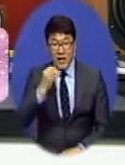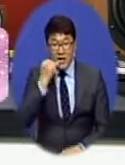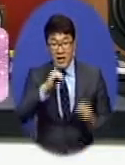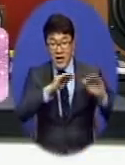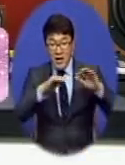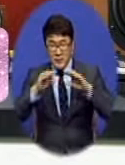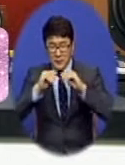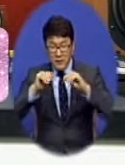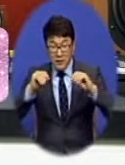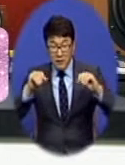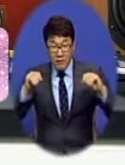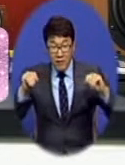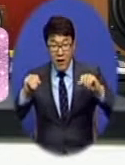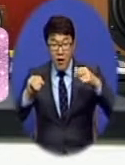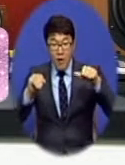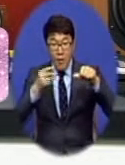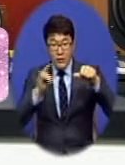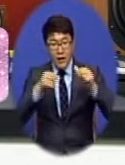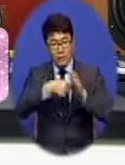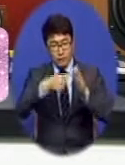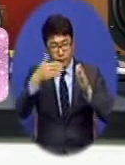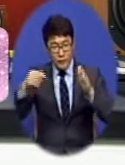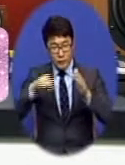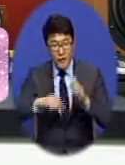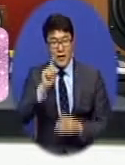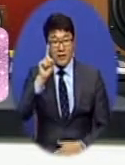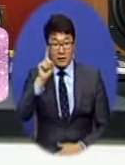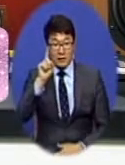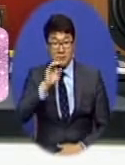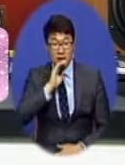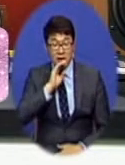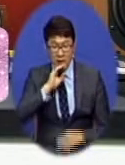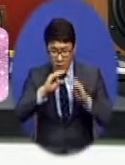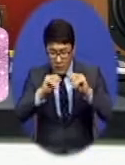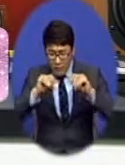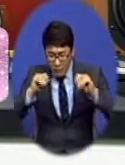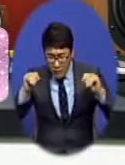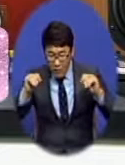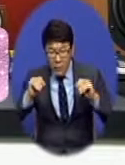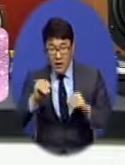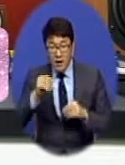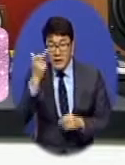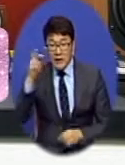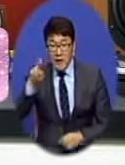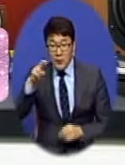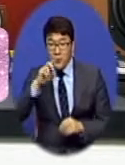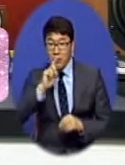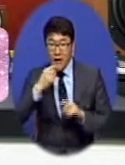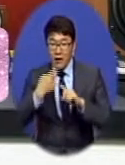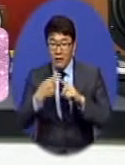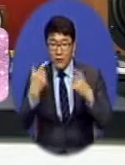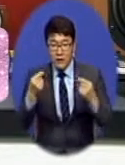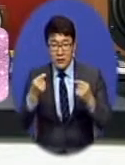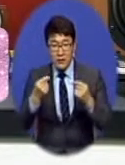서해안의 갯벌은요, 5대 갯벌 중에 하나로 꼽힙니다. 갯벌 속 산삼이라 불리는